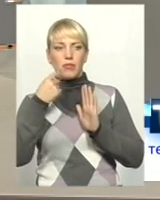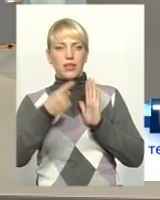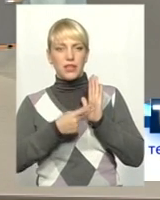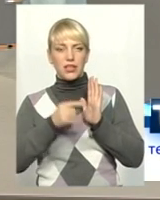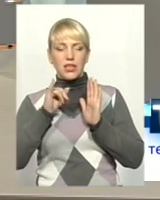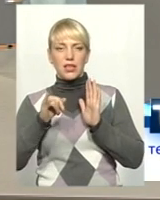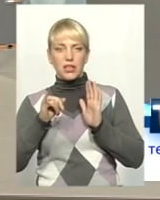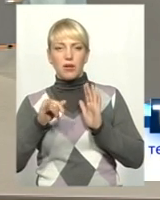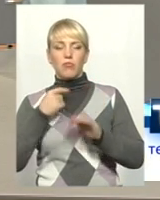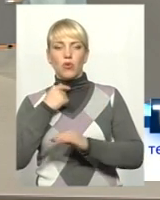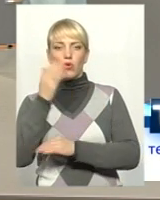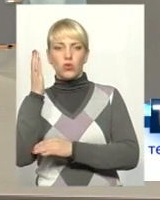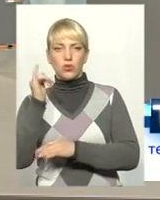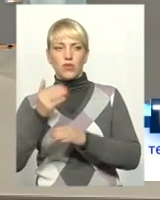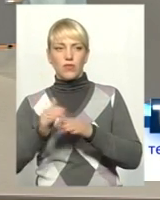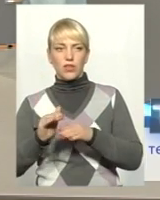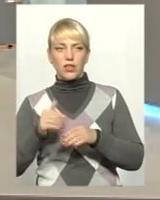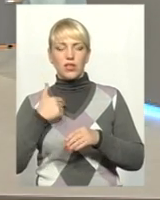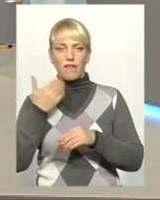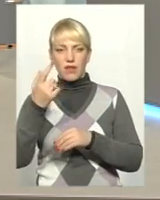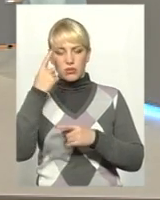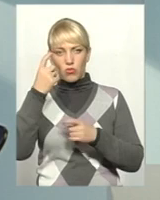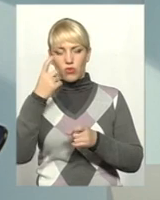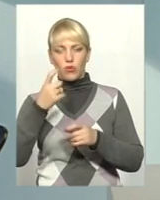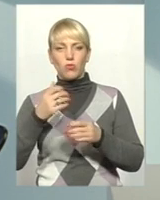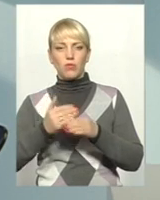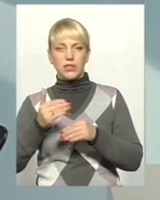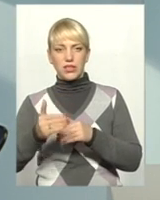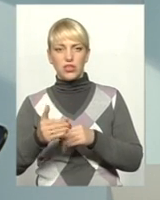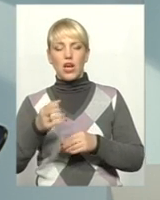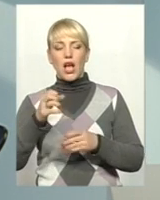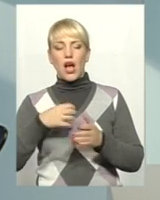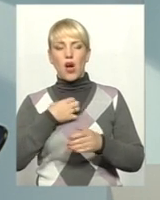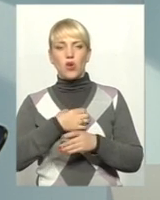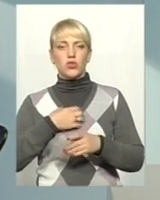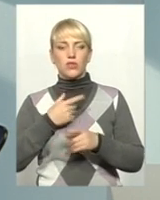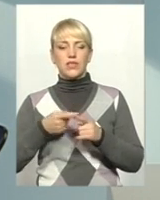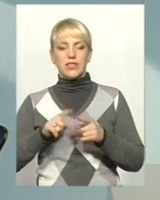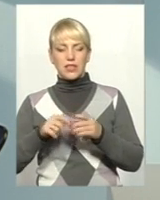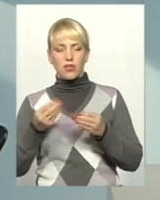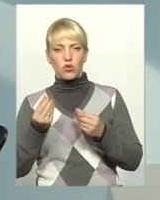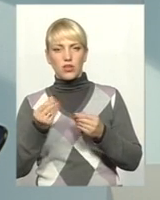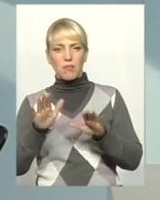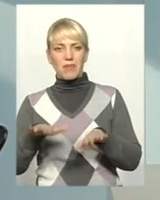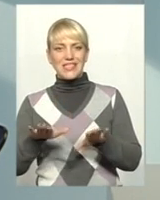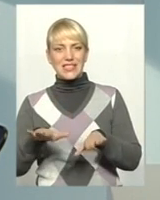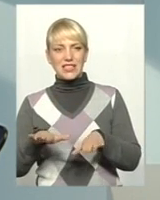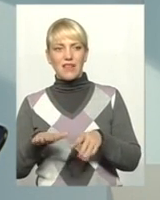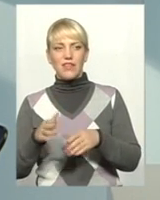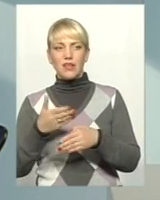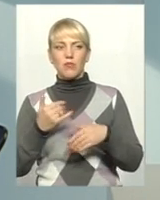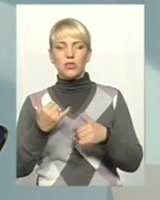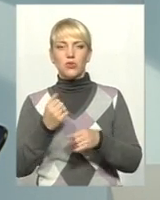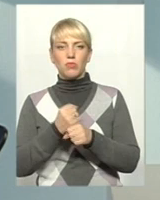проголосовано і виділено, я вас проінформую пізніше. Ну, основний акцент все-таки пішло на місцеві бюджети, тому ми сьогодні працюємо